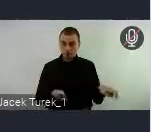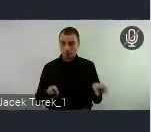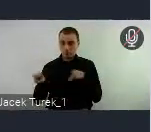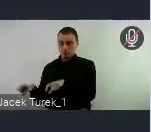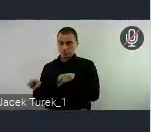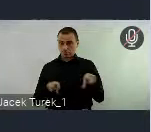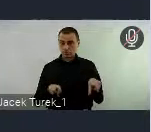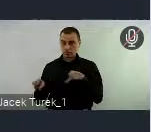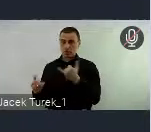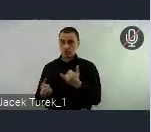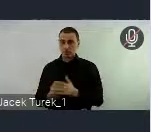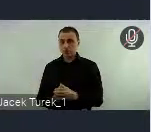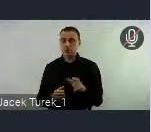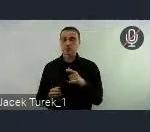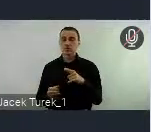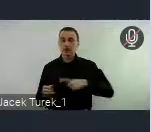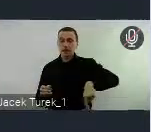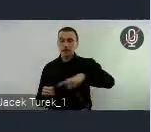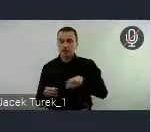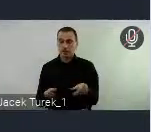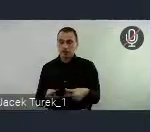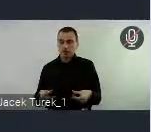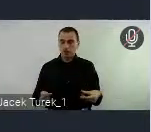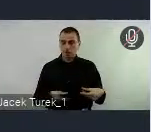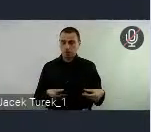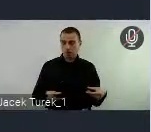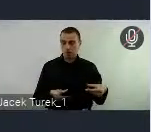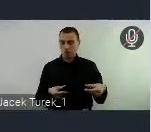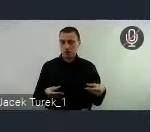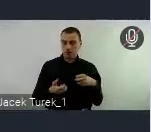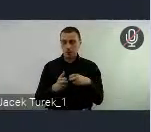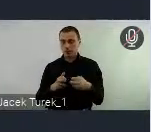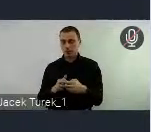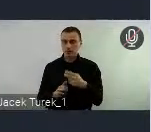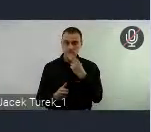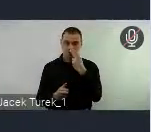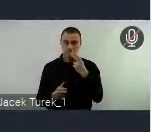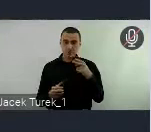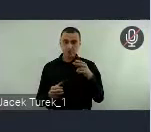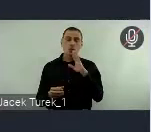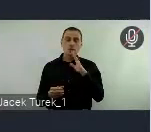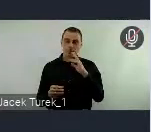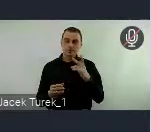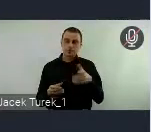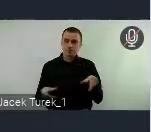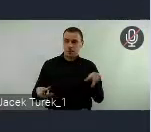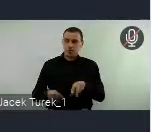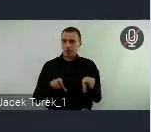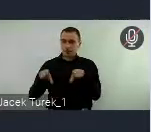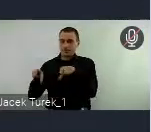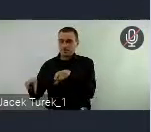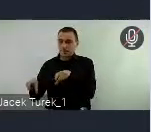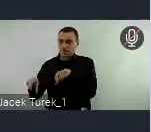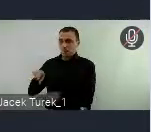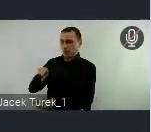deska bardzo słabo przymocowana na desce fragmencie człowiek opiera bardzo dużo ciężaru ciała przy transferze przy przesadzaniu się